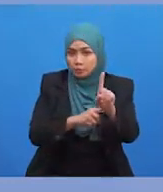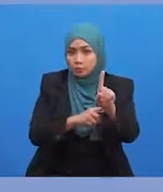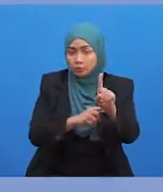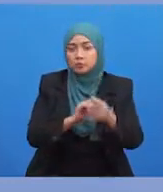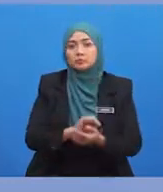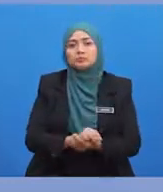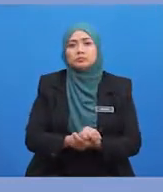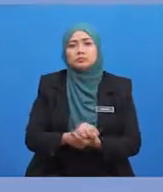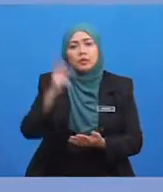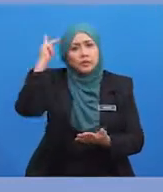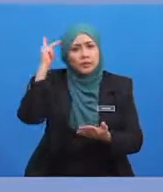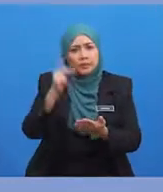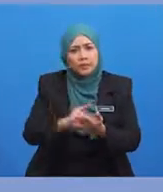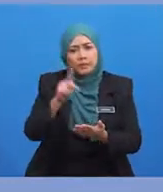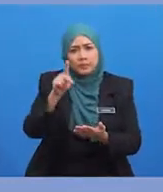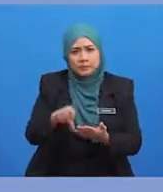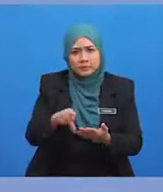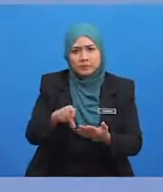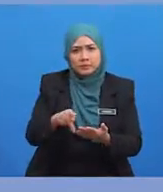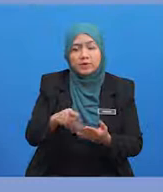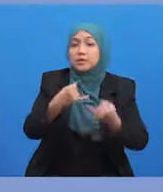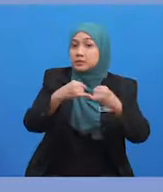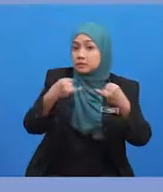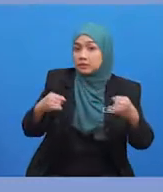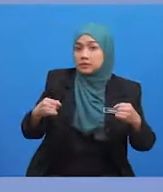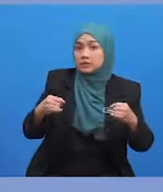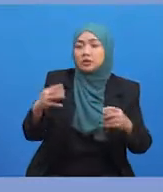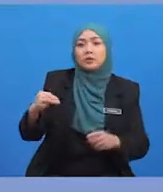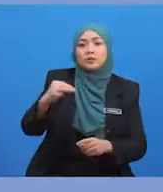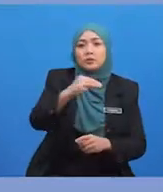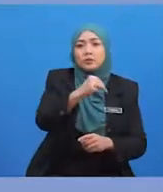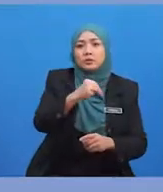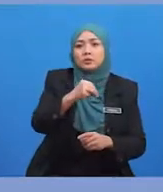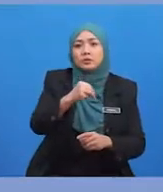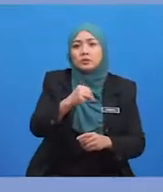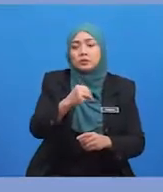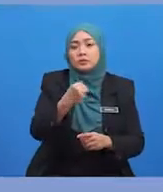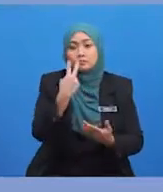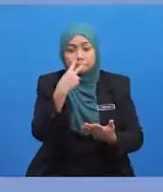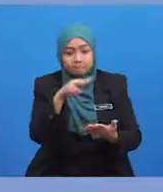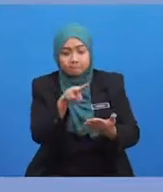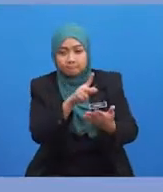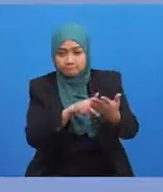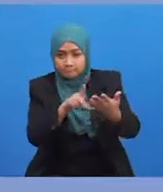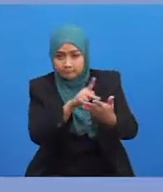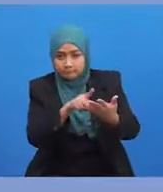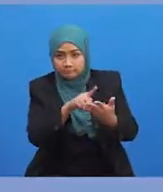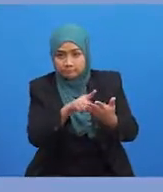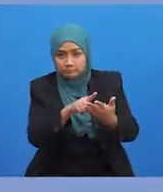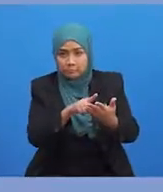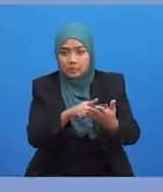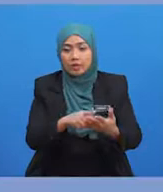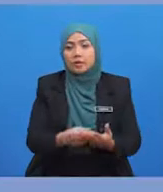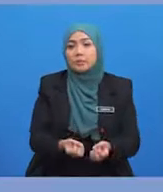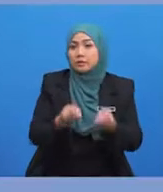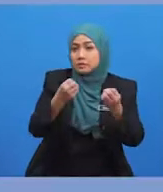melalui pemerhatian dari pelbagai media. Kedua, menyatakan mikroorganisma menjalani proses